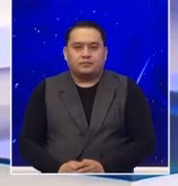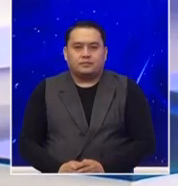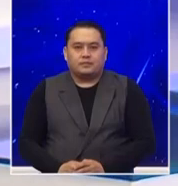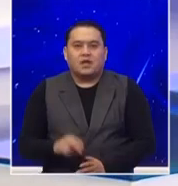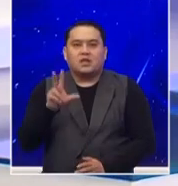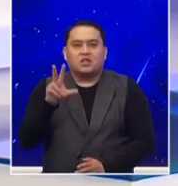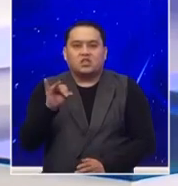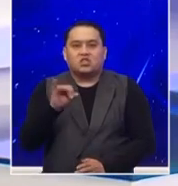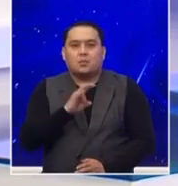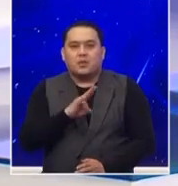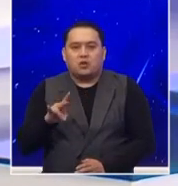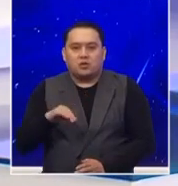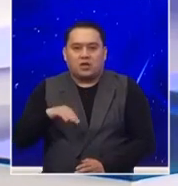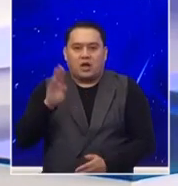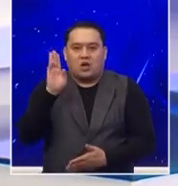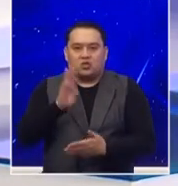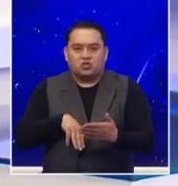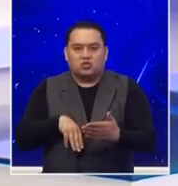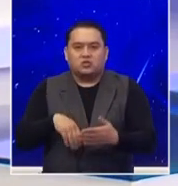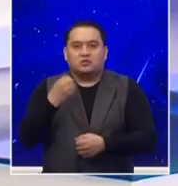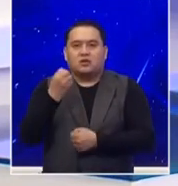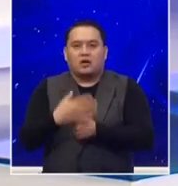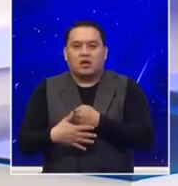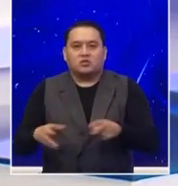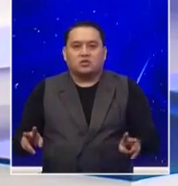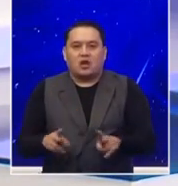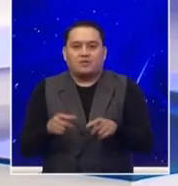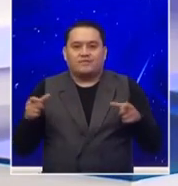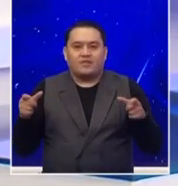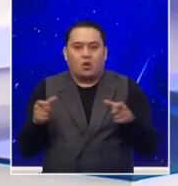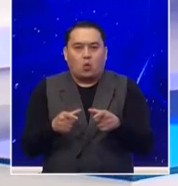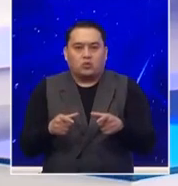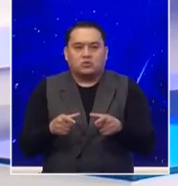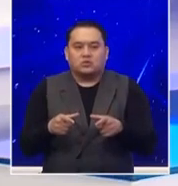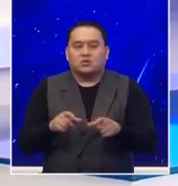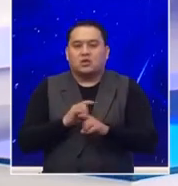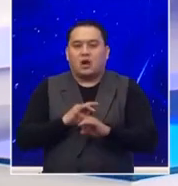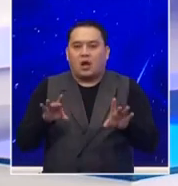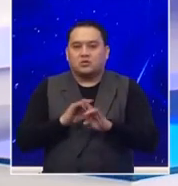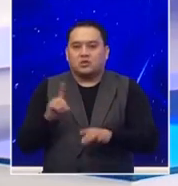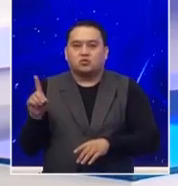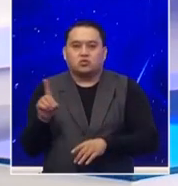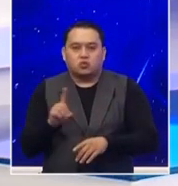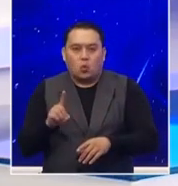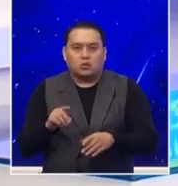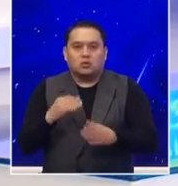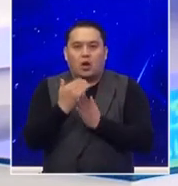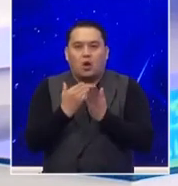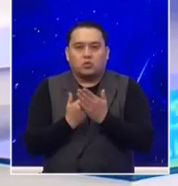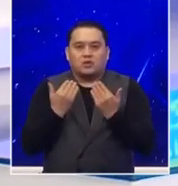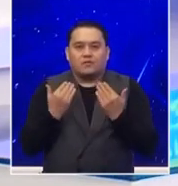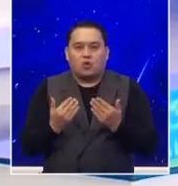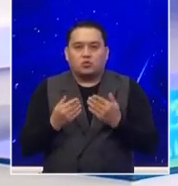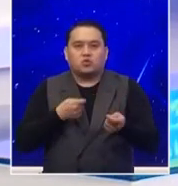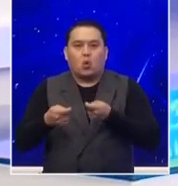Почти на 300 миллионов тенге оштрафовали жителей столицы за несоблюдение карантина, сообщает закон КИЗ. В такой статистике сегодня